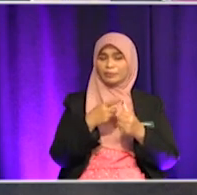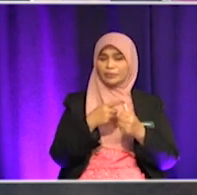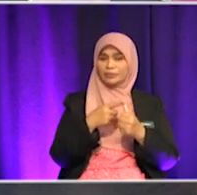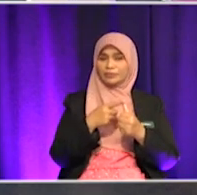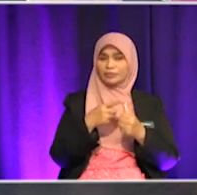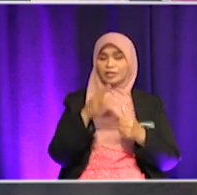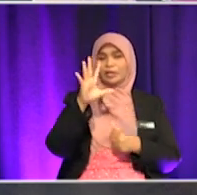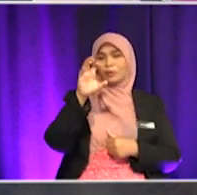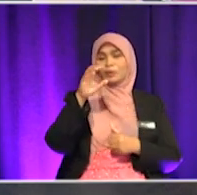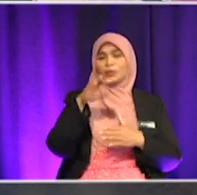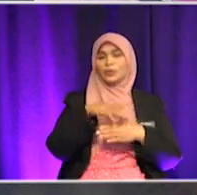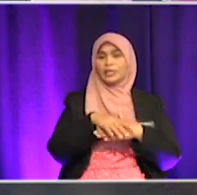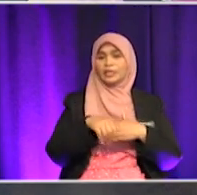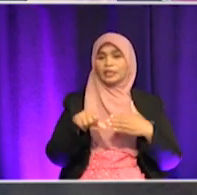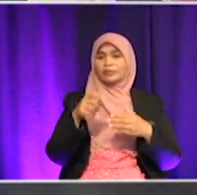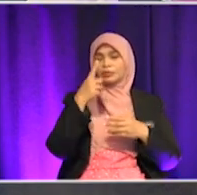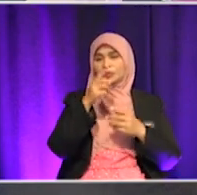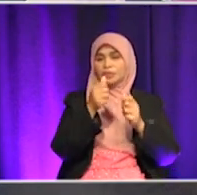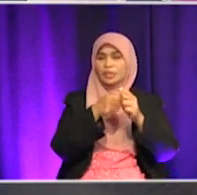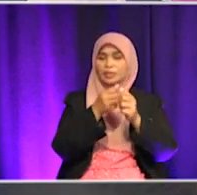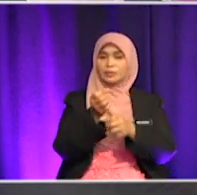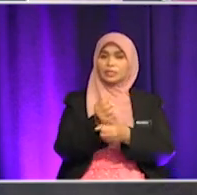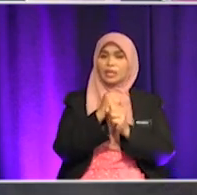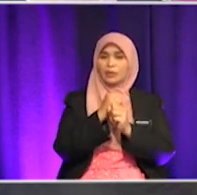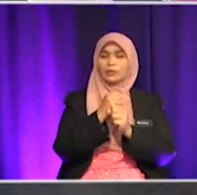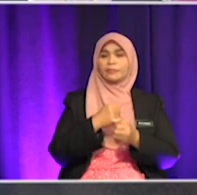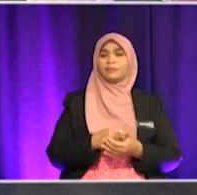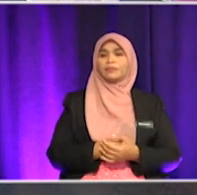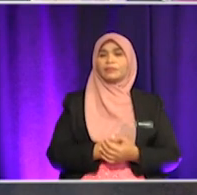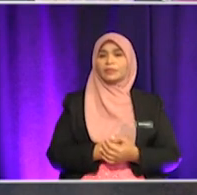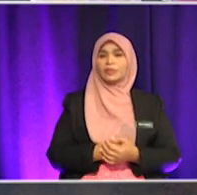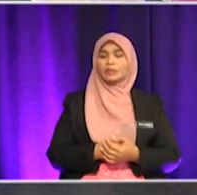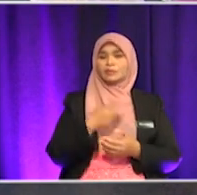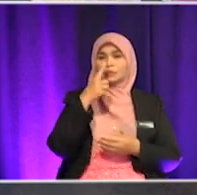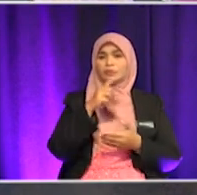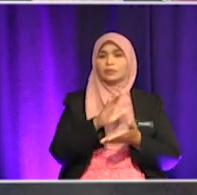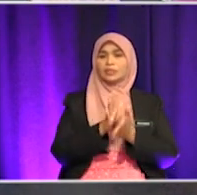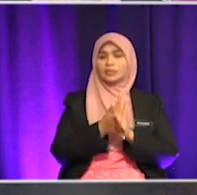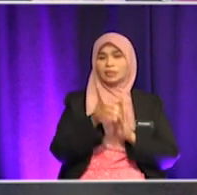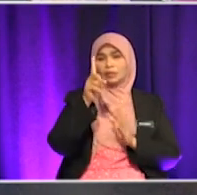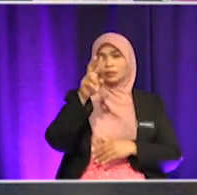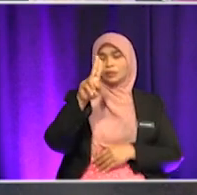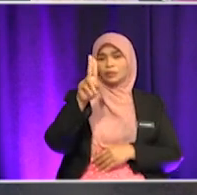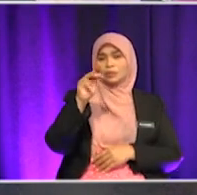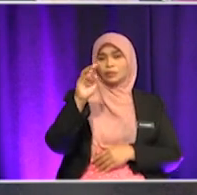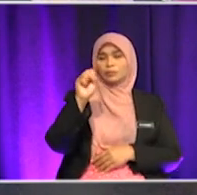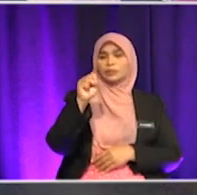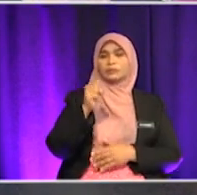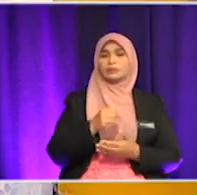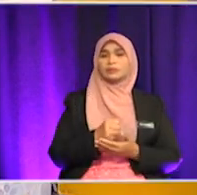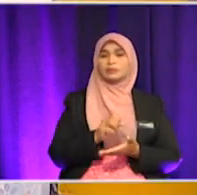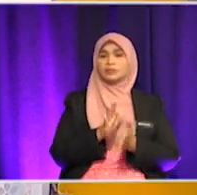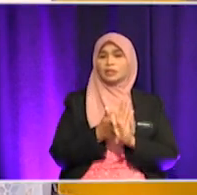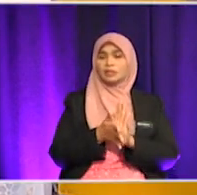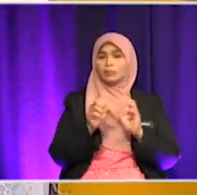RM50. Okey, bagi setiap sewaan. Terbitkan satu rumus dulu. Sebab biasanya daripada rumus tu baru boleh kita nampak